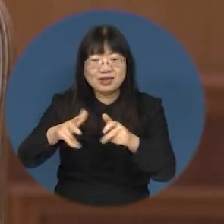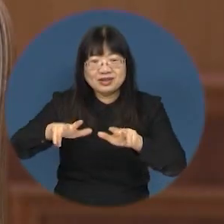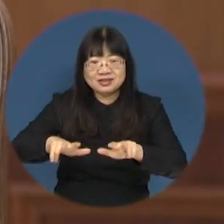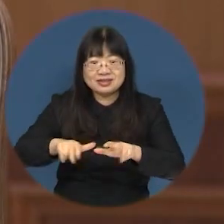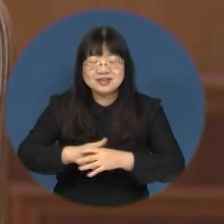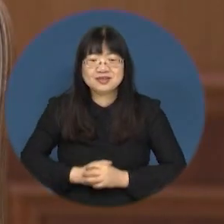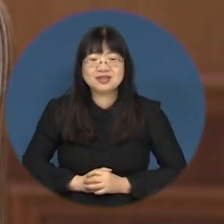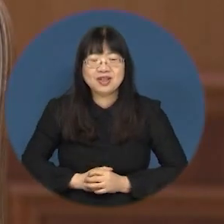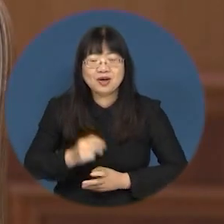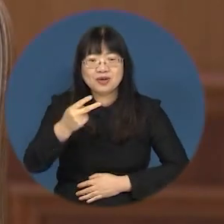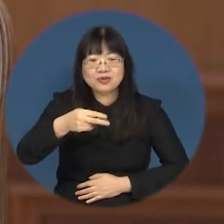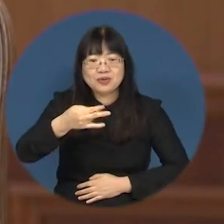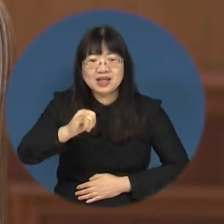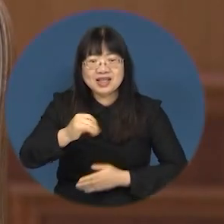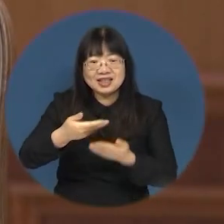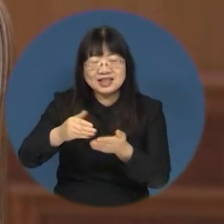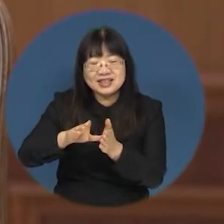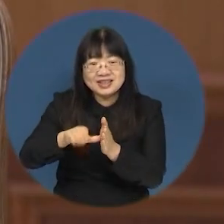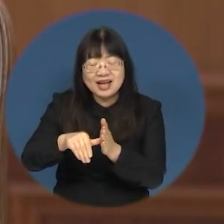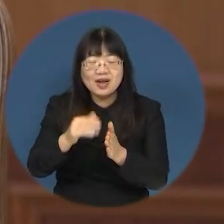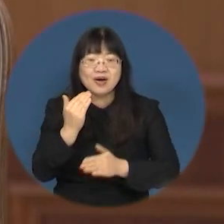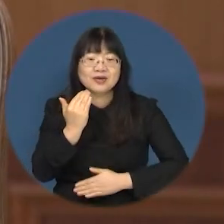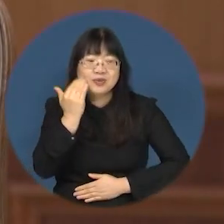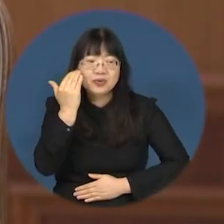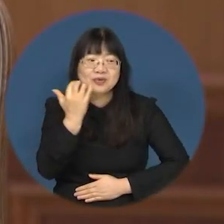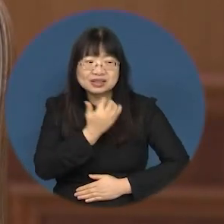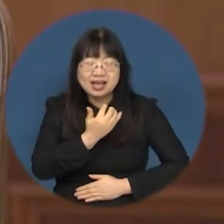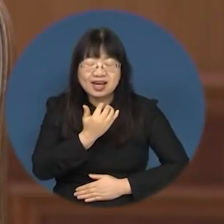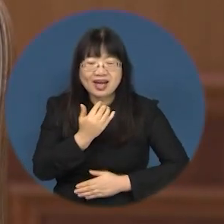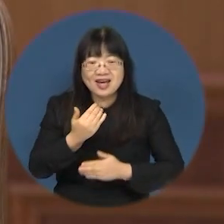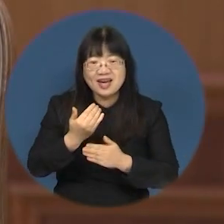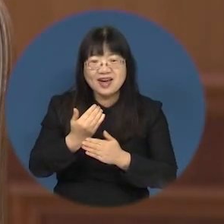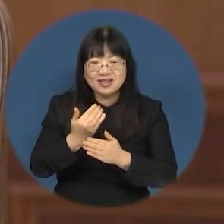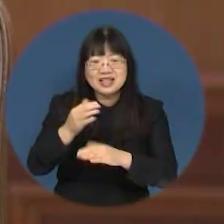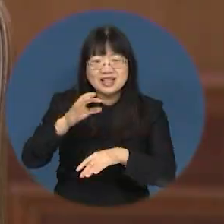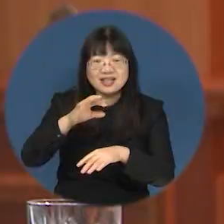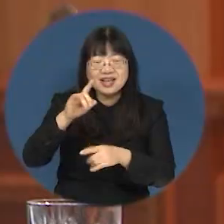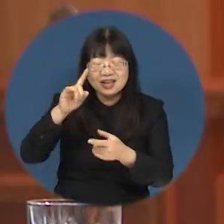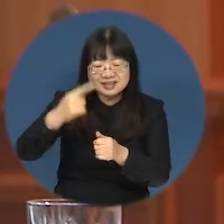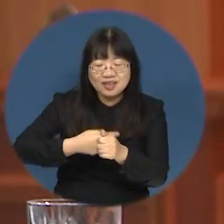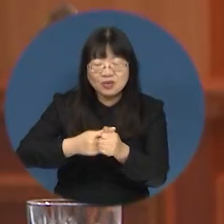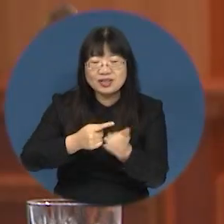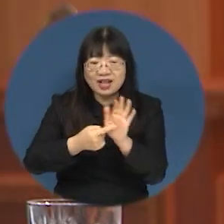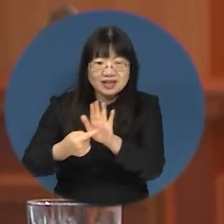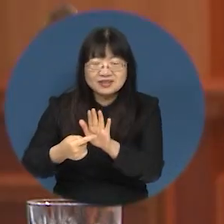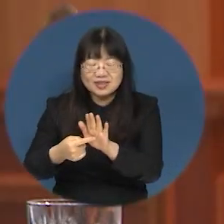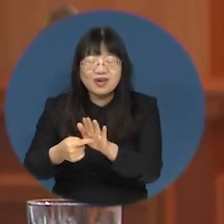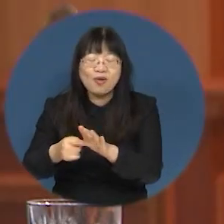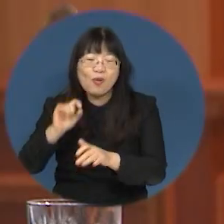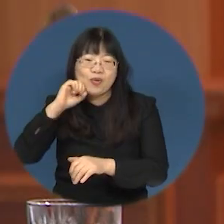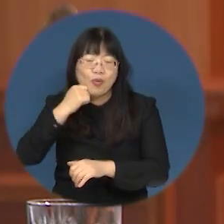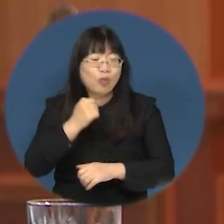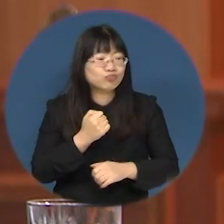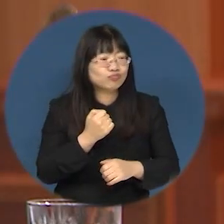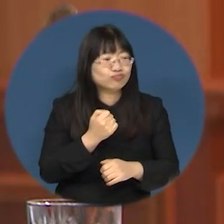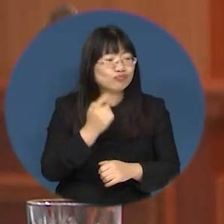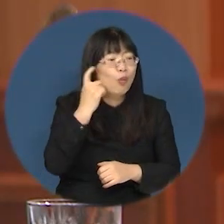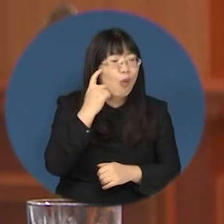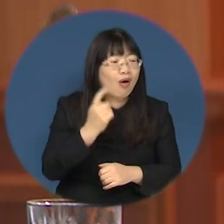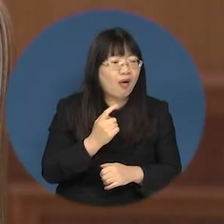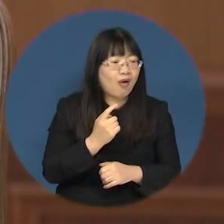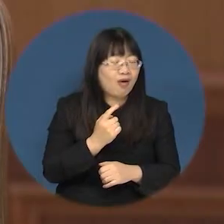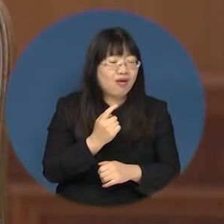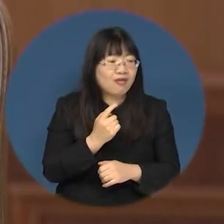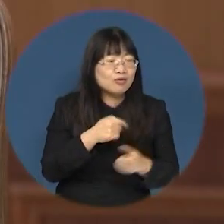지금도 그 둘리를 그릴 때는 그 초록 색깔을 구현하는데 굉장히 애를 먹고 있습니다. 지금 왜 특별히 초록색이 어렵습니까? 이